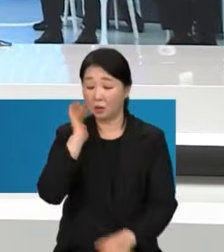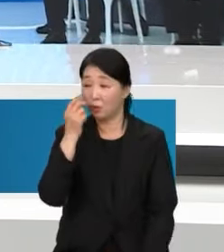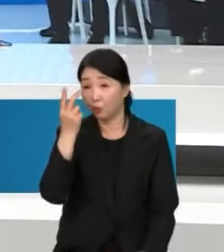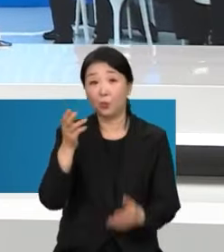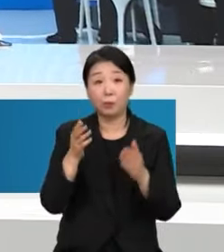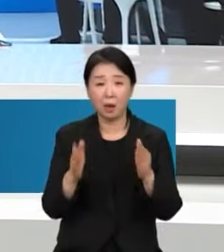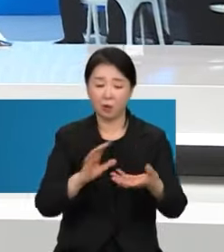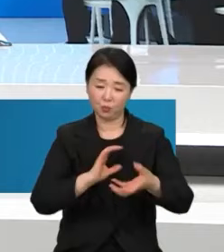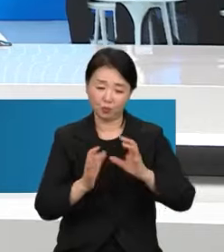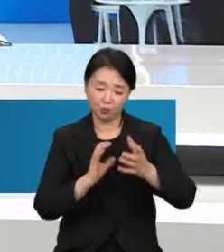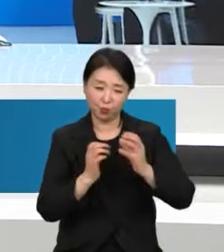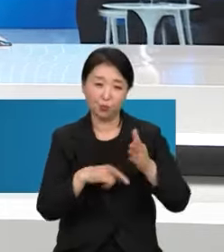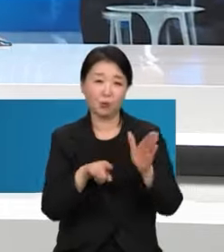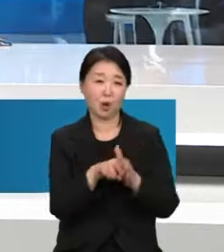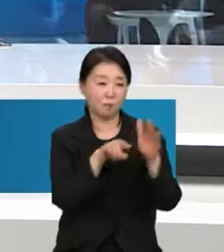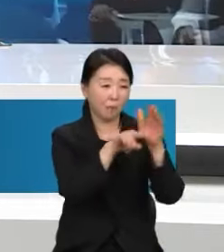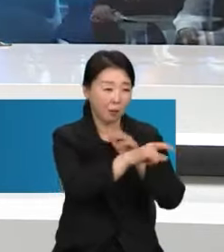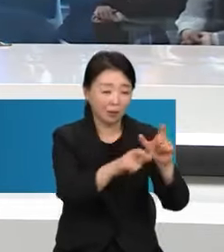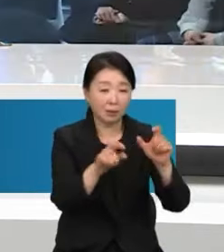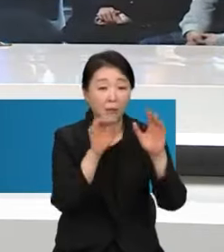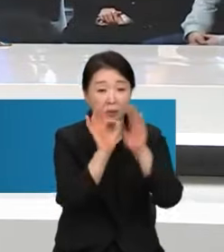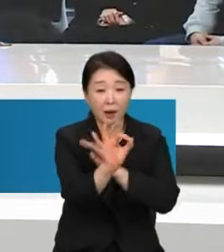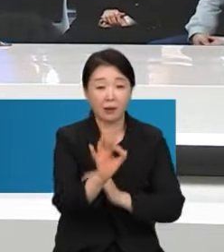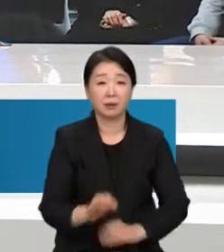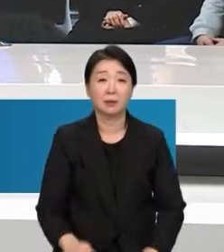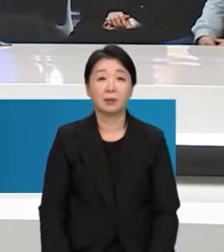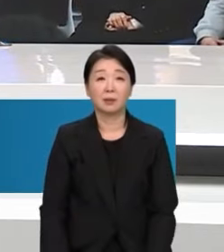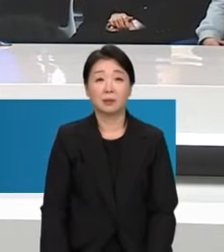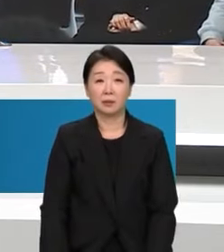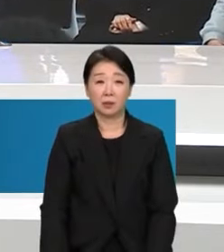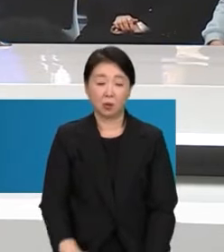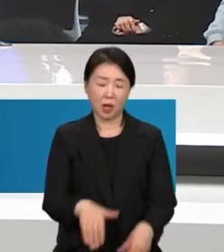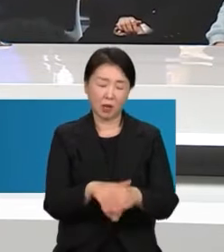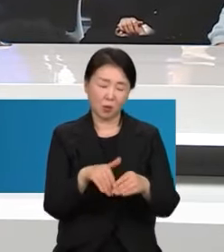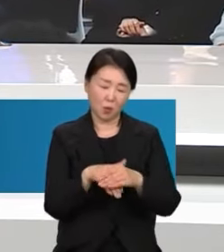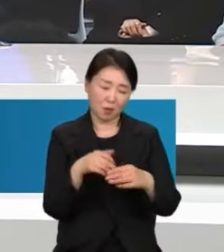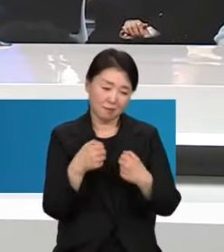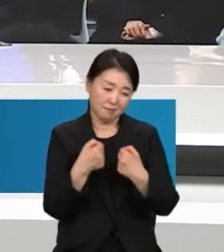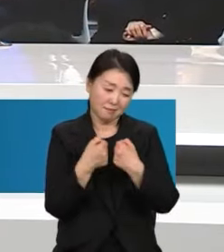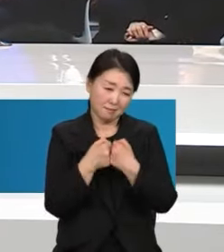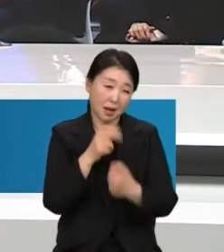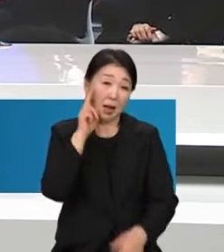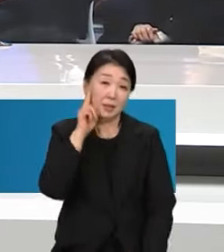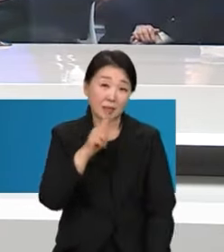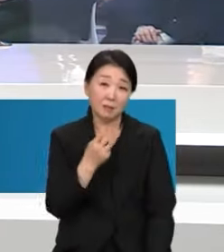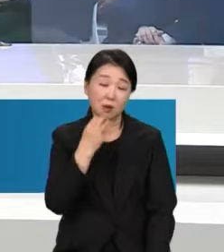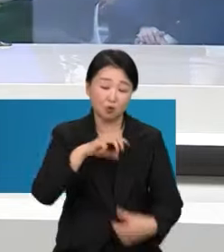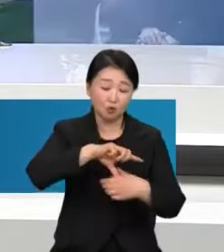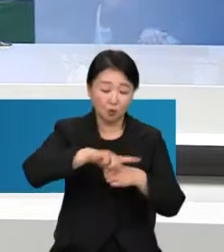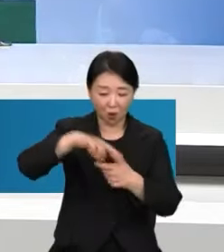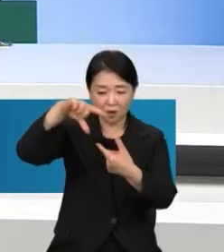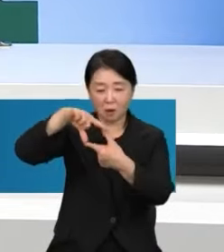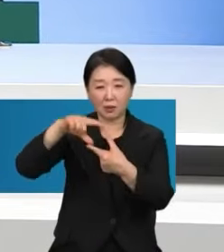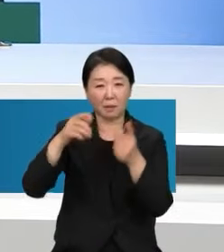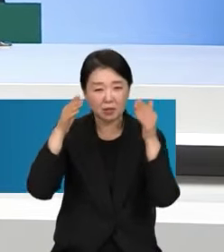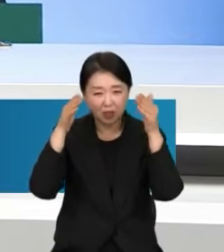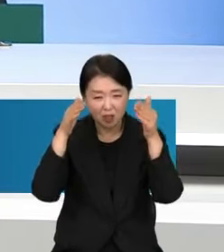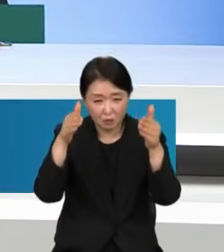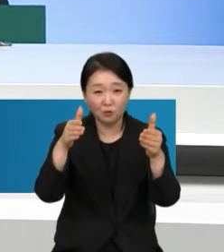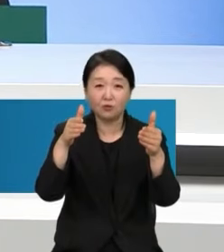달간 토론회를 위해 방문한 지역을 살펴보니 총선 격전지로 예상되는 수도권과 영남에